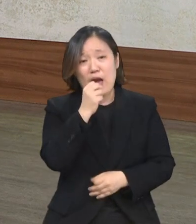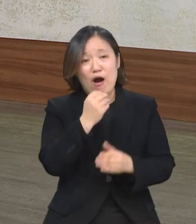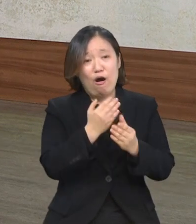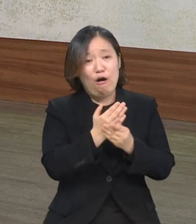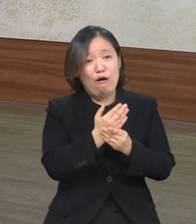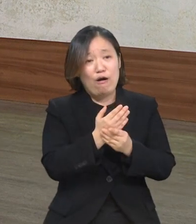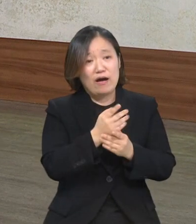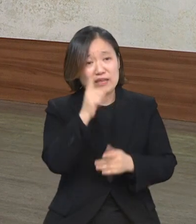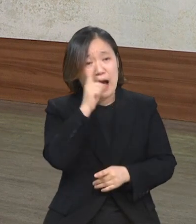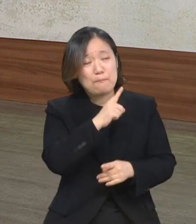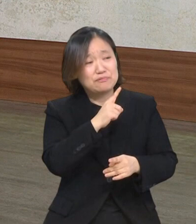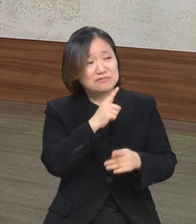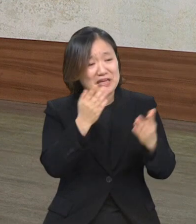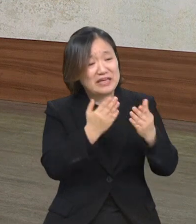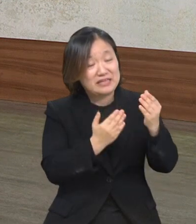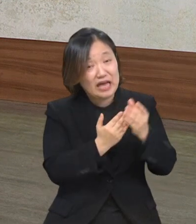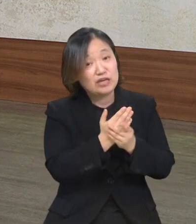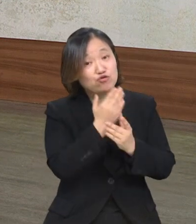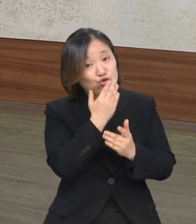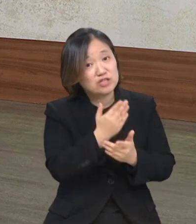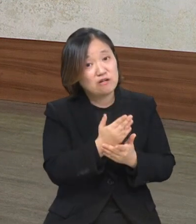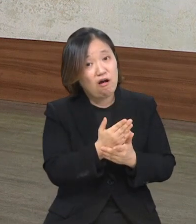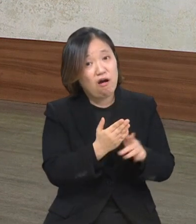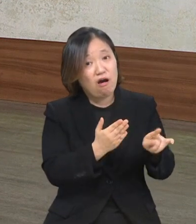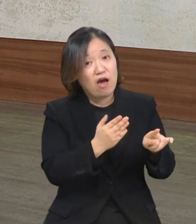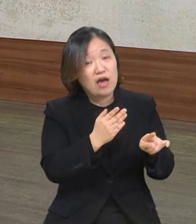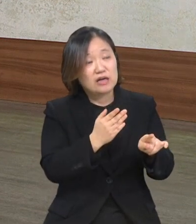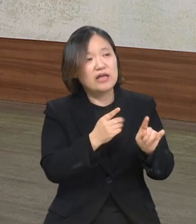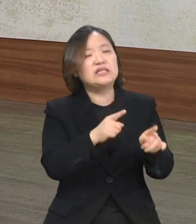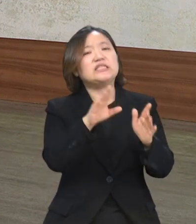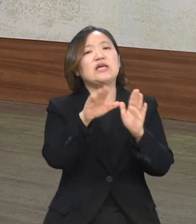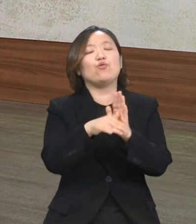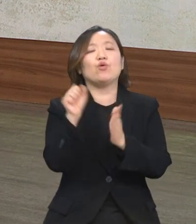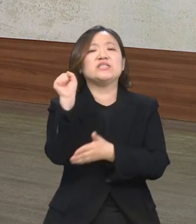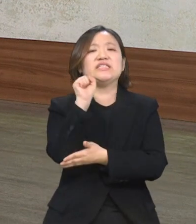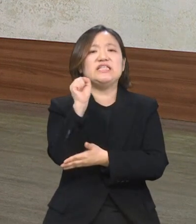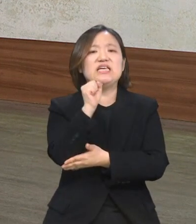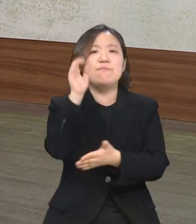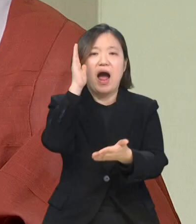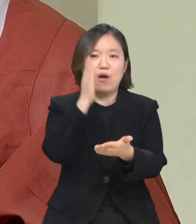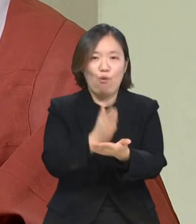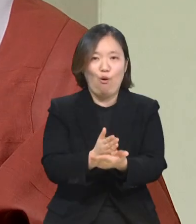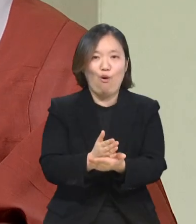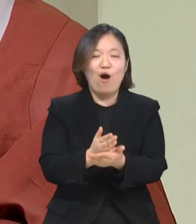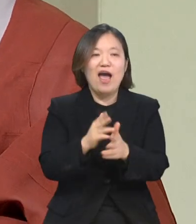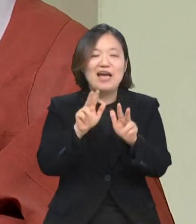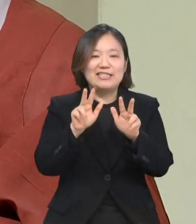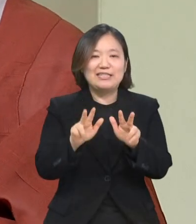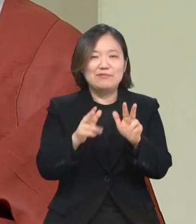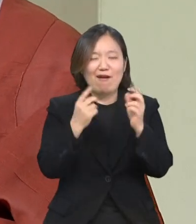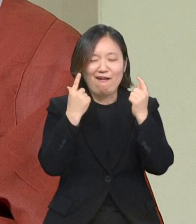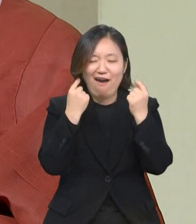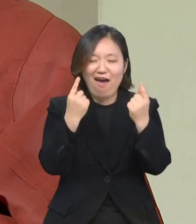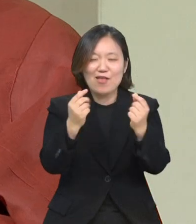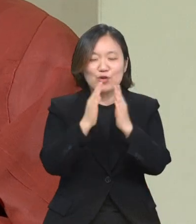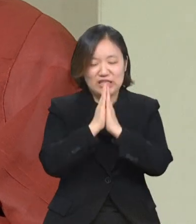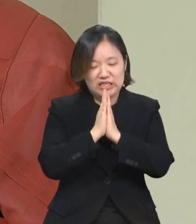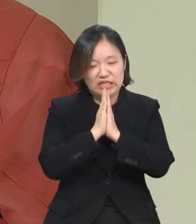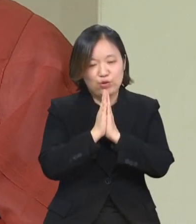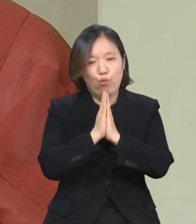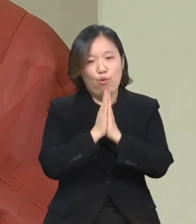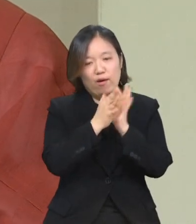못한 인연이 닥칠 수도 있습니다 그때도 흔들리지 말고 지금처럼 기도하시면 됩니다 했더니 아스님 제가